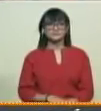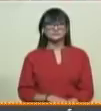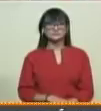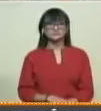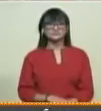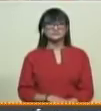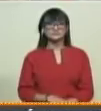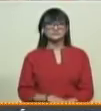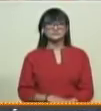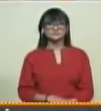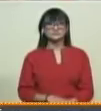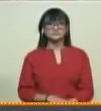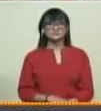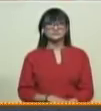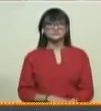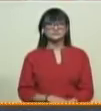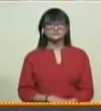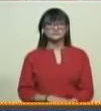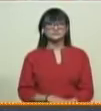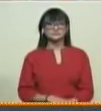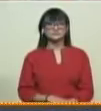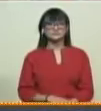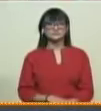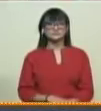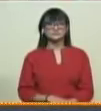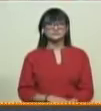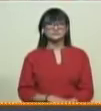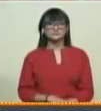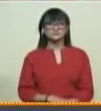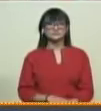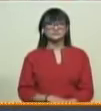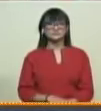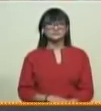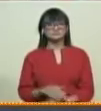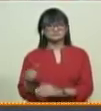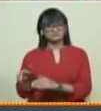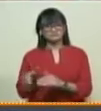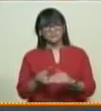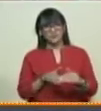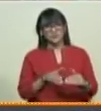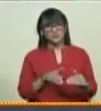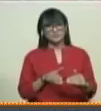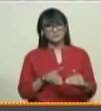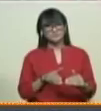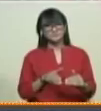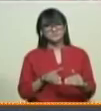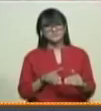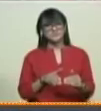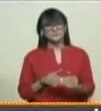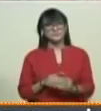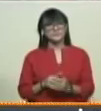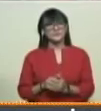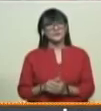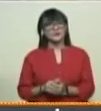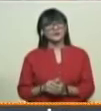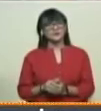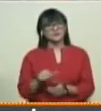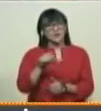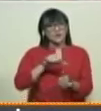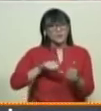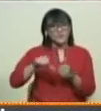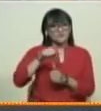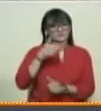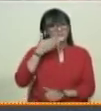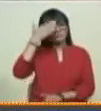sizinle. Por otro lado, quiero ratificarle a la Organización de Cooperación